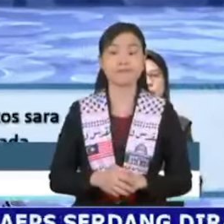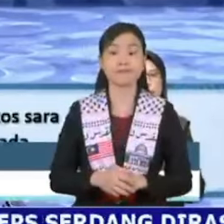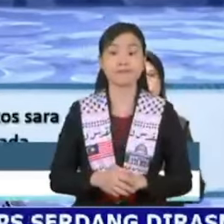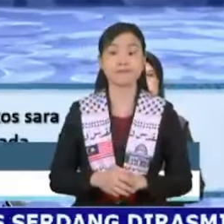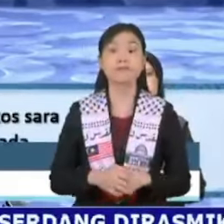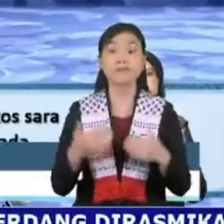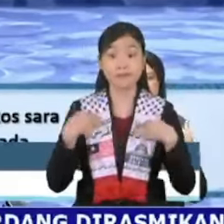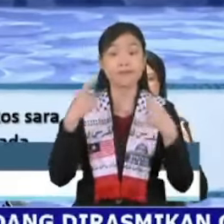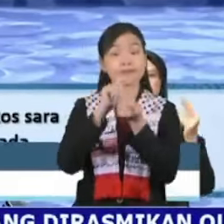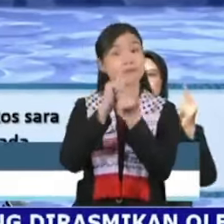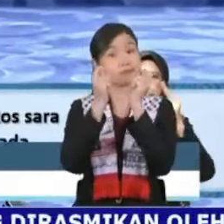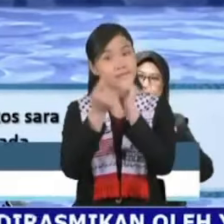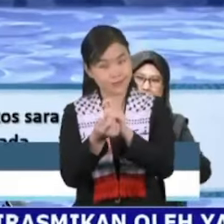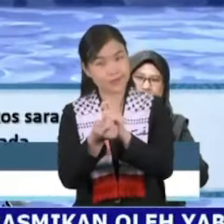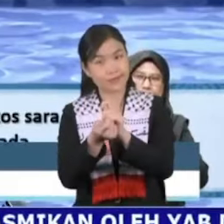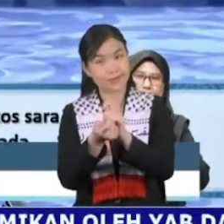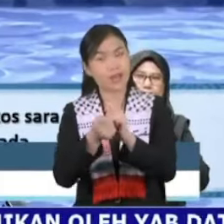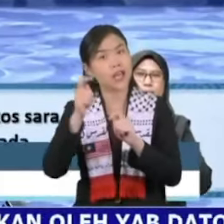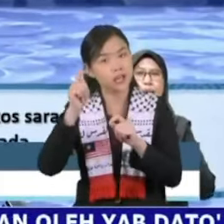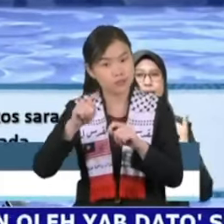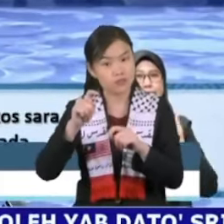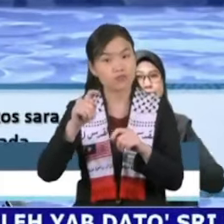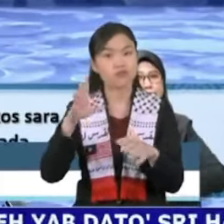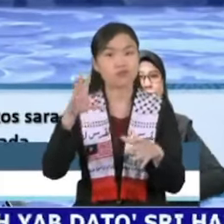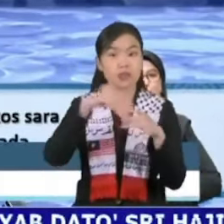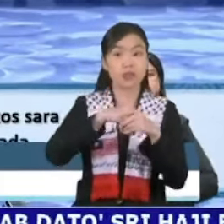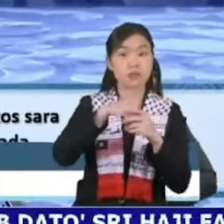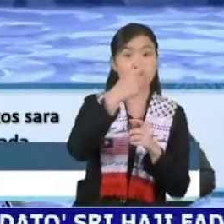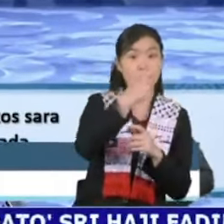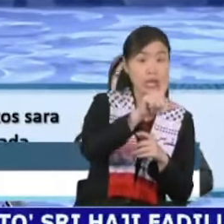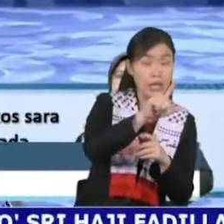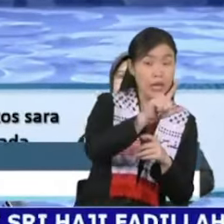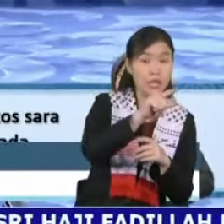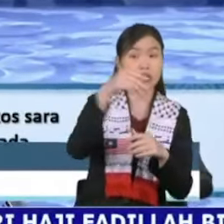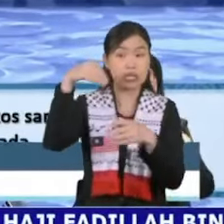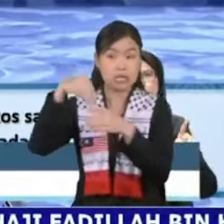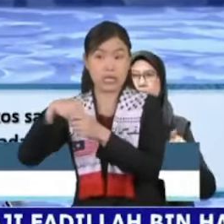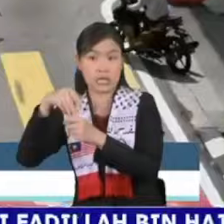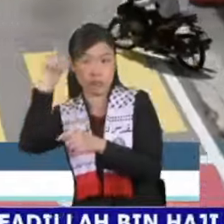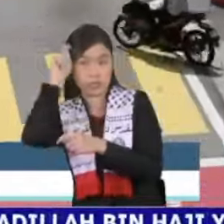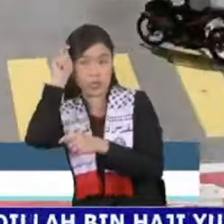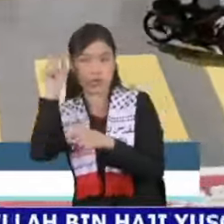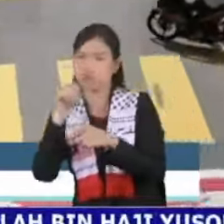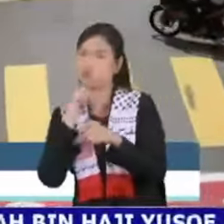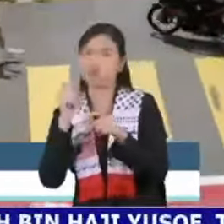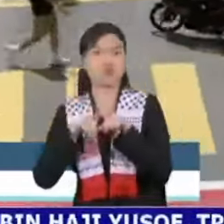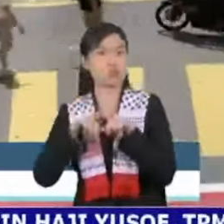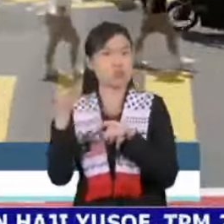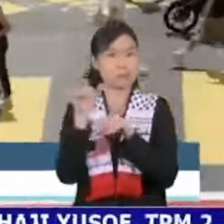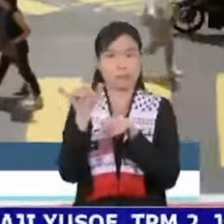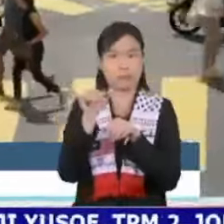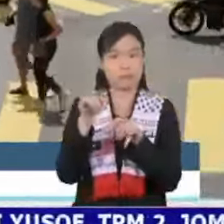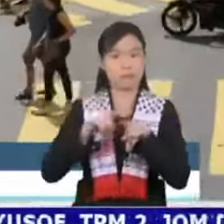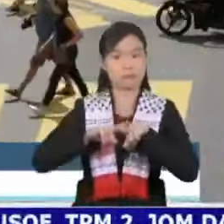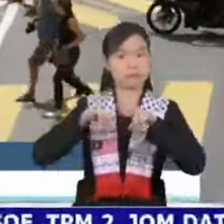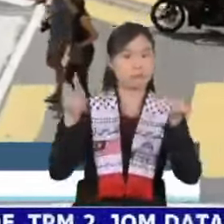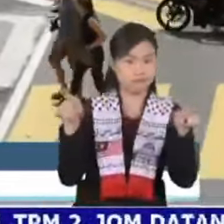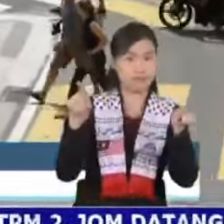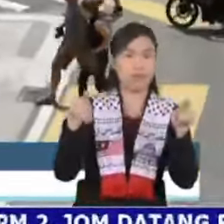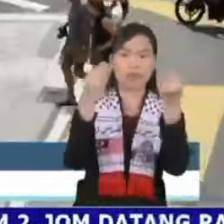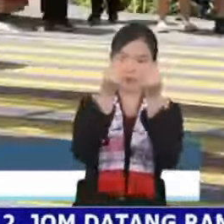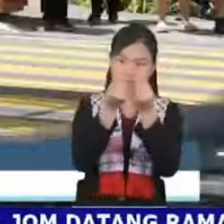Ada perubahan. Ada keperluan yang di Kuala Lumpur tidak sama dengan keperluan di Ulu Terengganu. Jadi oleh itu indeks itu harus